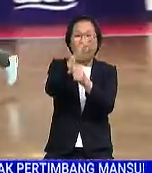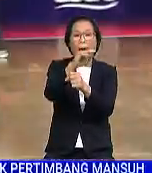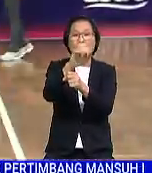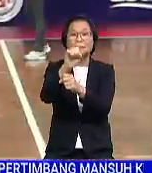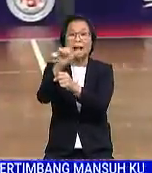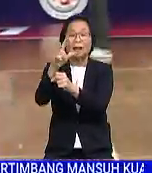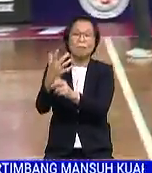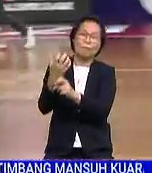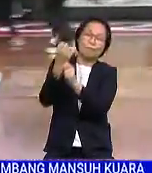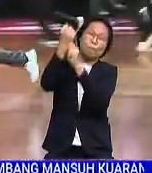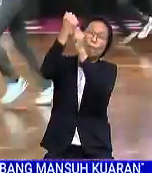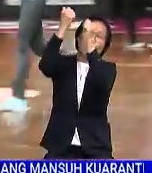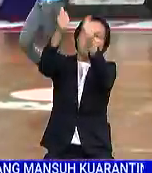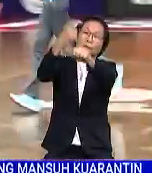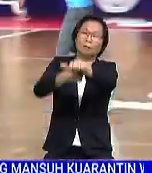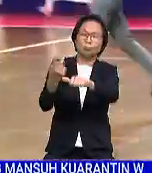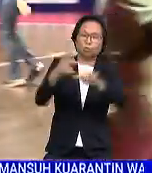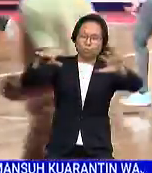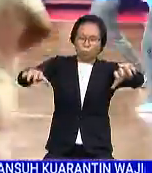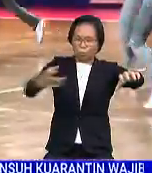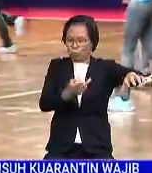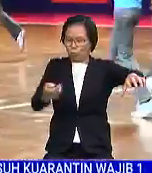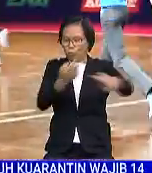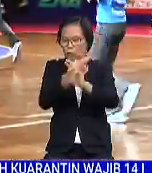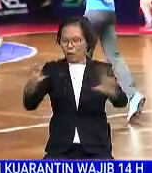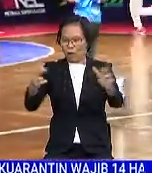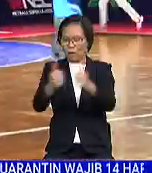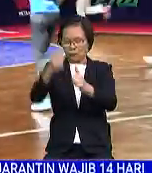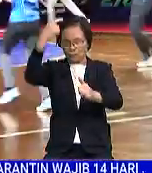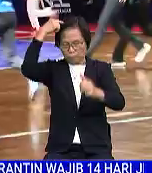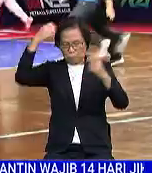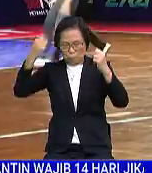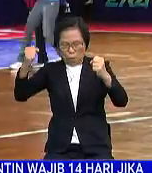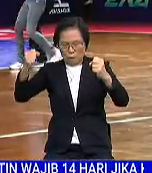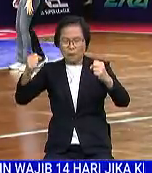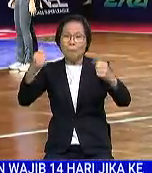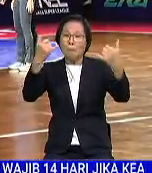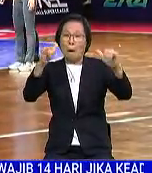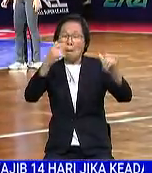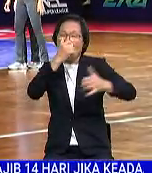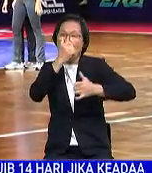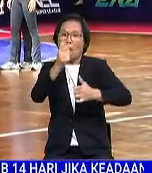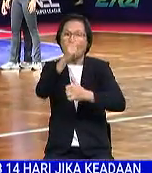pertama, kedua-dua pasukan pastinya siap sedia dengan kekuatan mental dan aksi menarik.